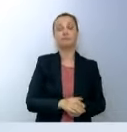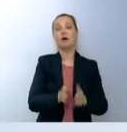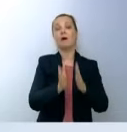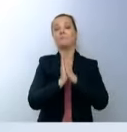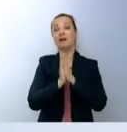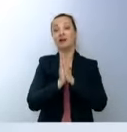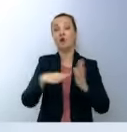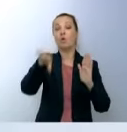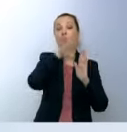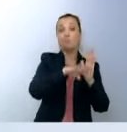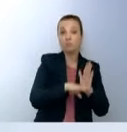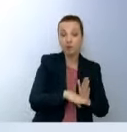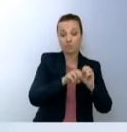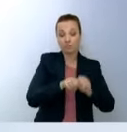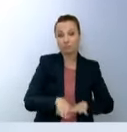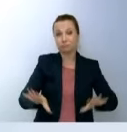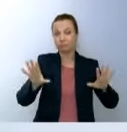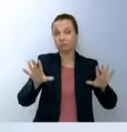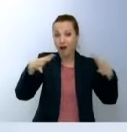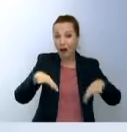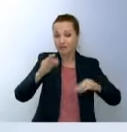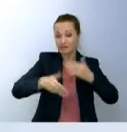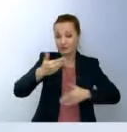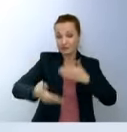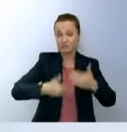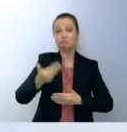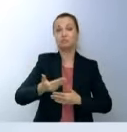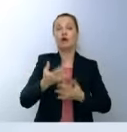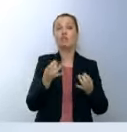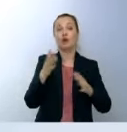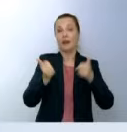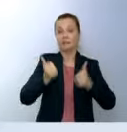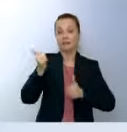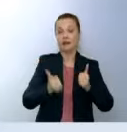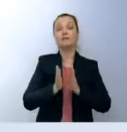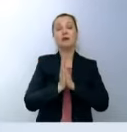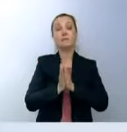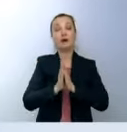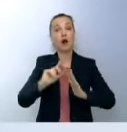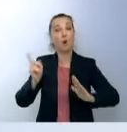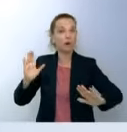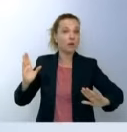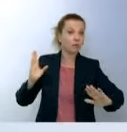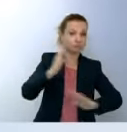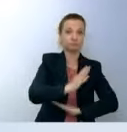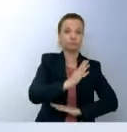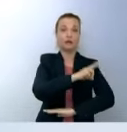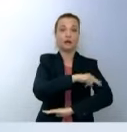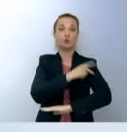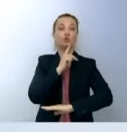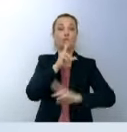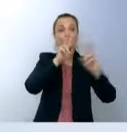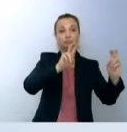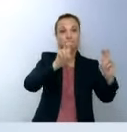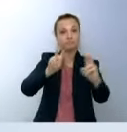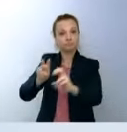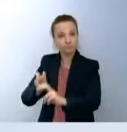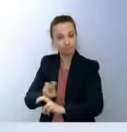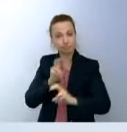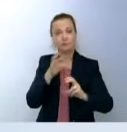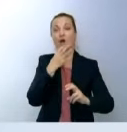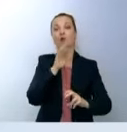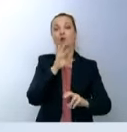εξετάσεις μας να ξέρουμε που βρισκόμαστε και να μπορέσουμε πάνω σε αυτό να χτίσουμε μία πολιτική δημόσιας υγεία που θα φέρει